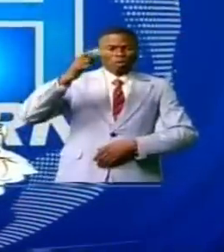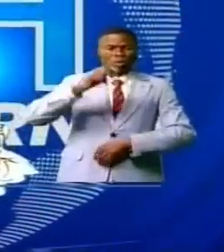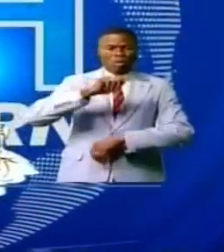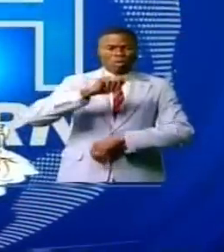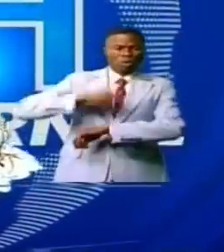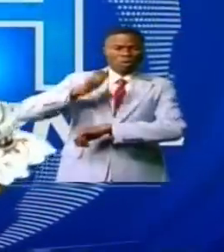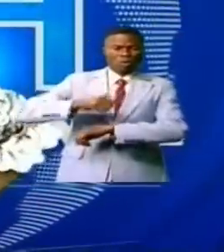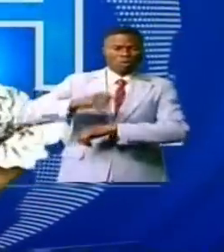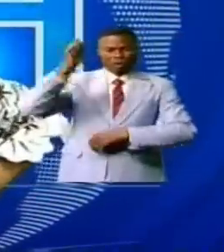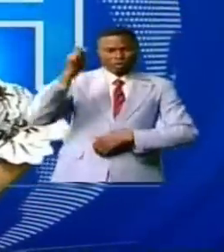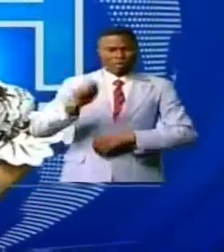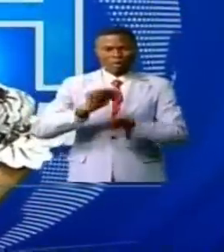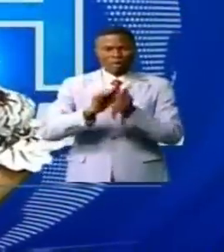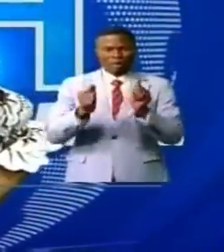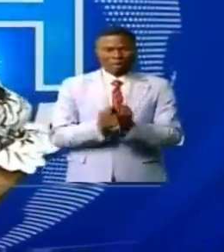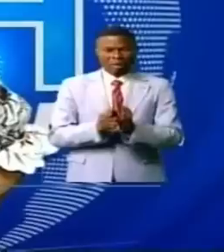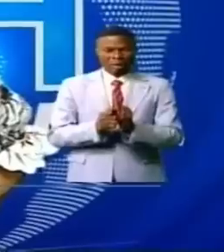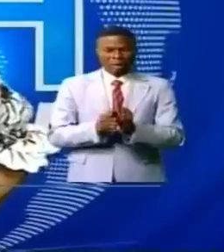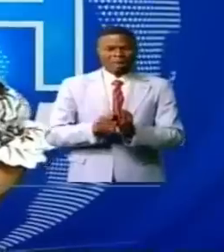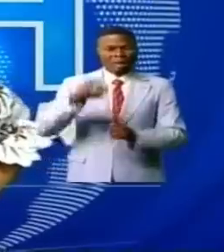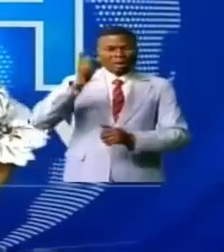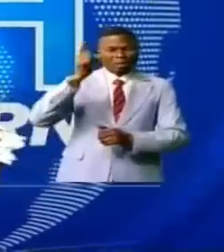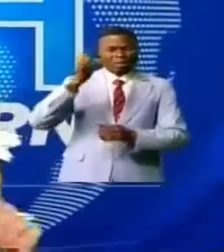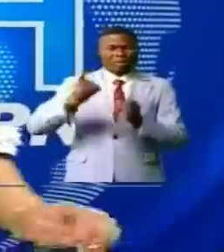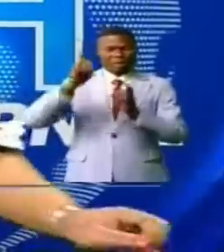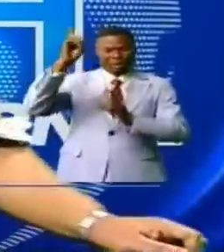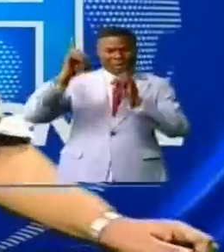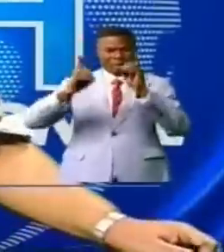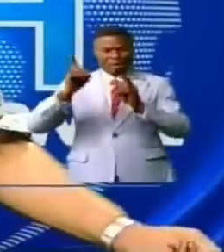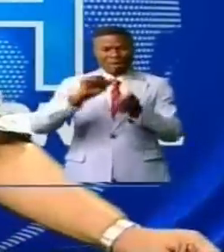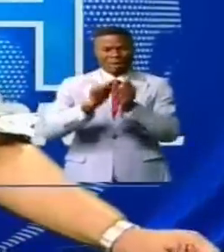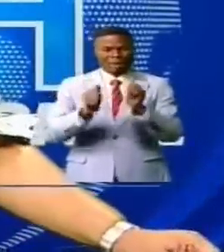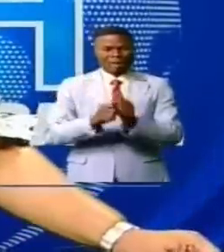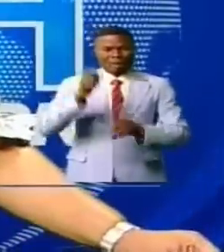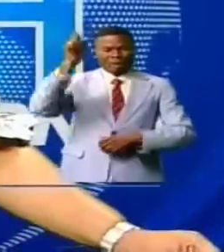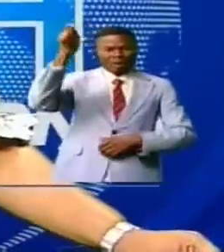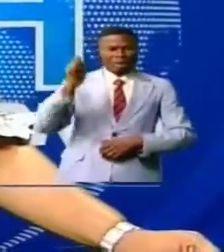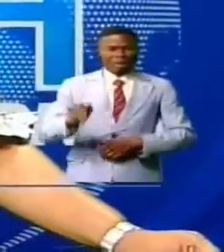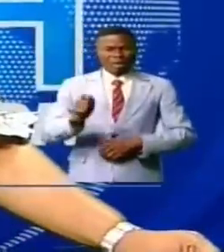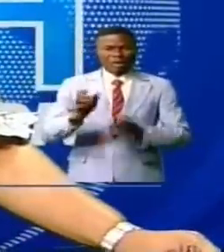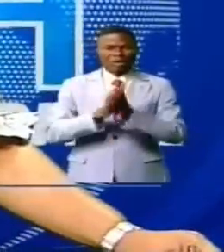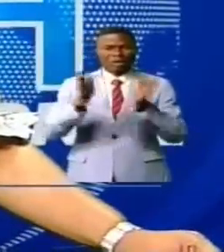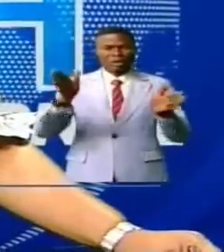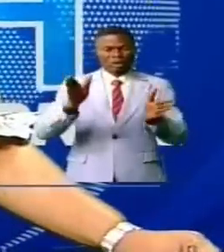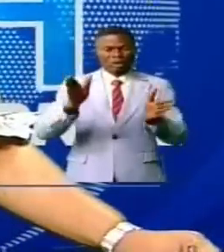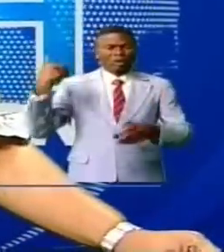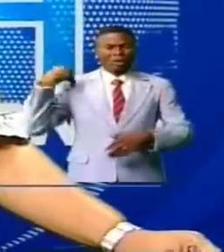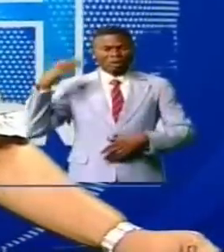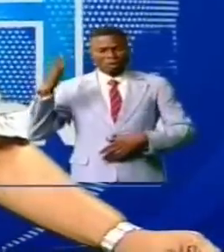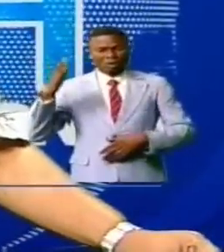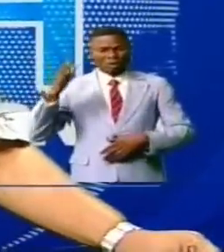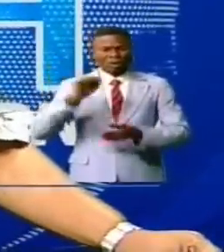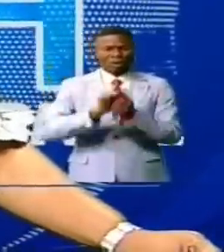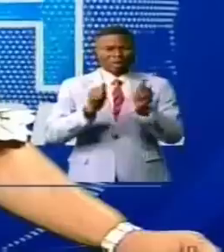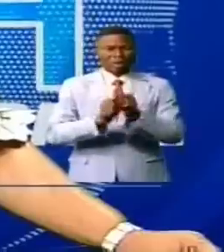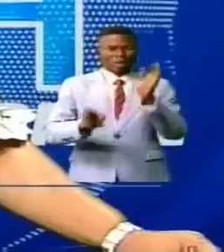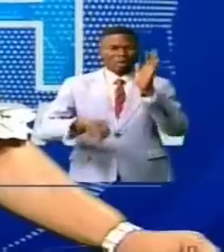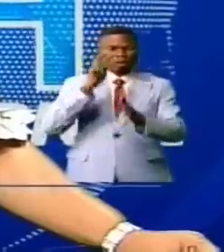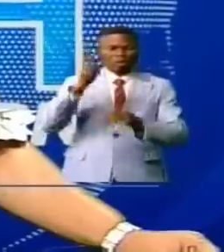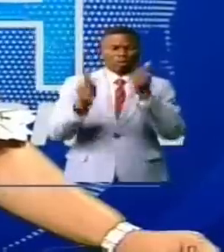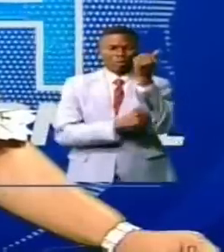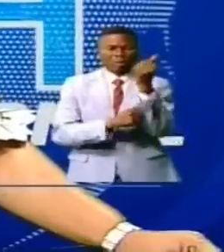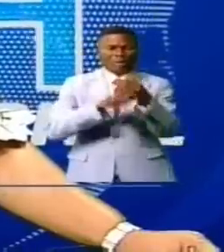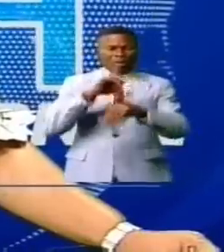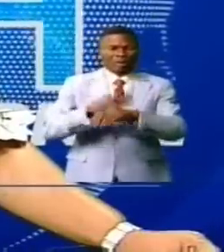matière répressive au premier degré dans l'affaire mettant en cause l'auditeur général, ministère public aux 12 prévenus,